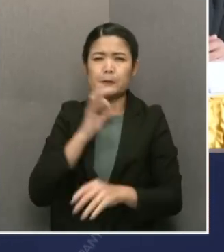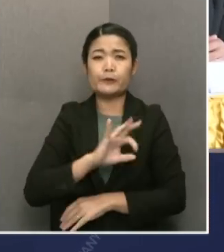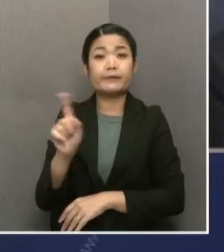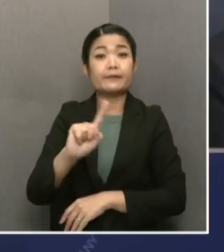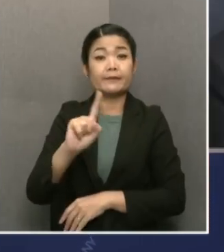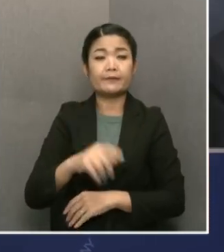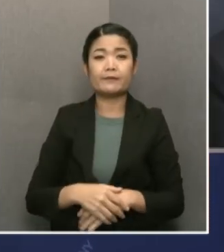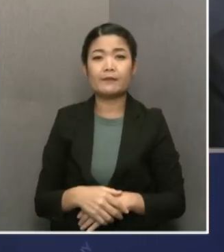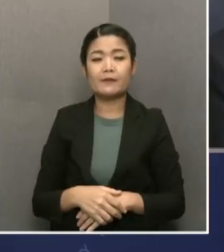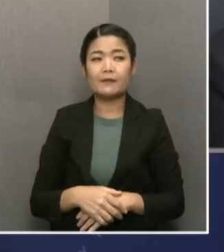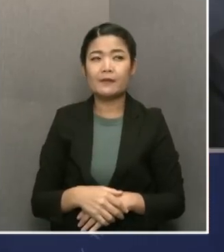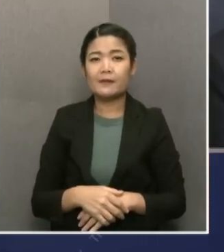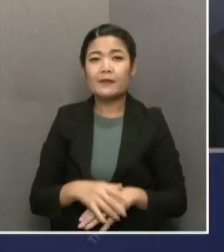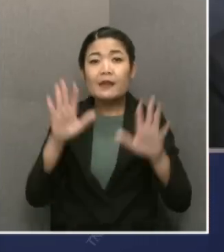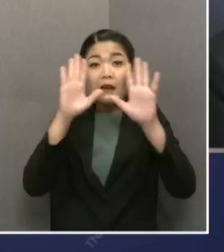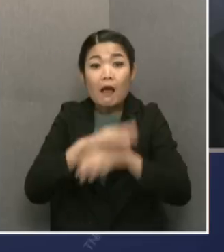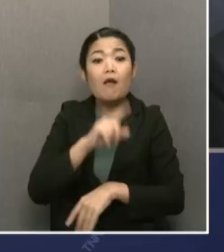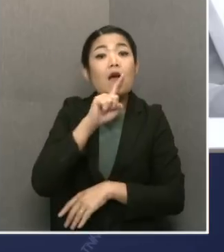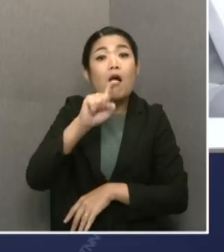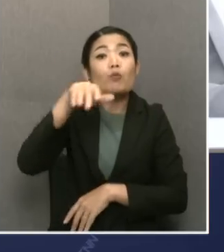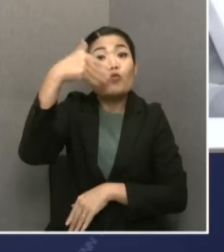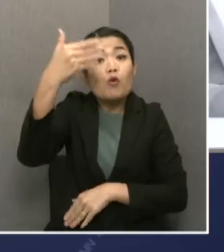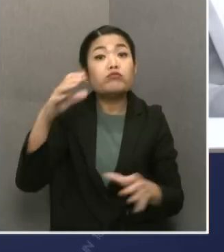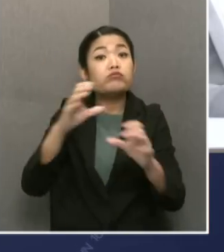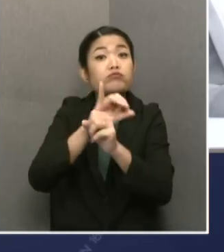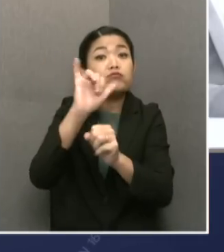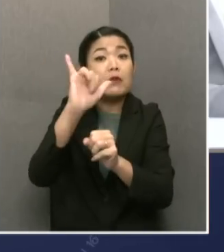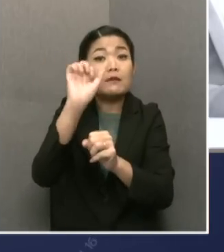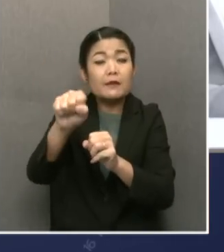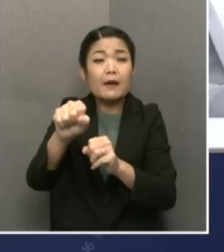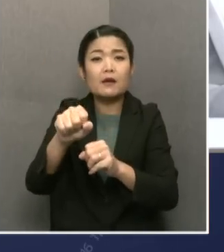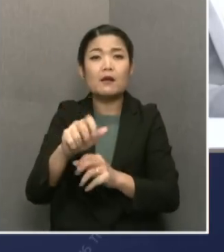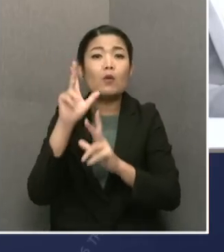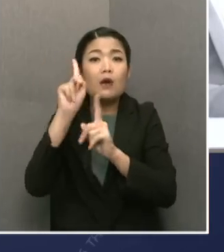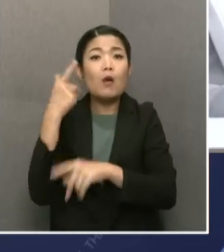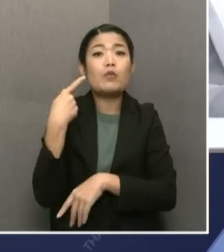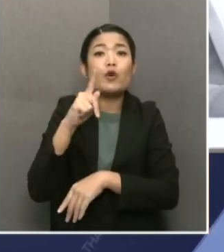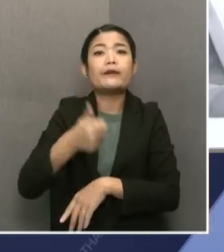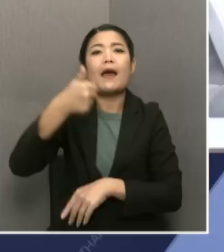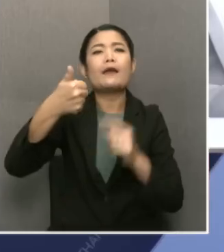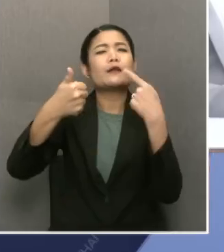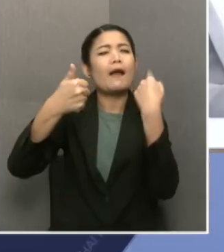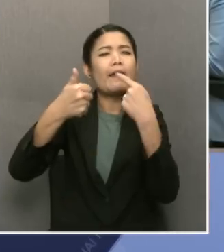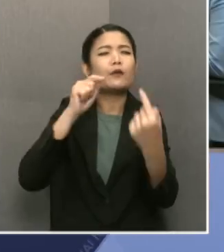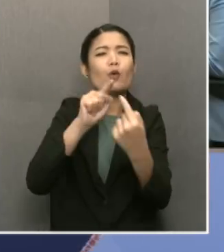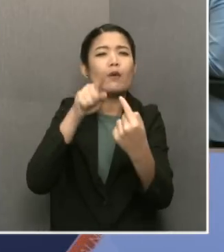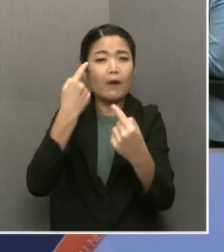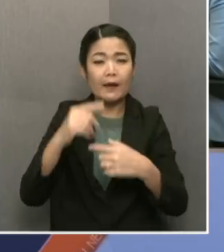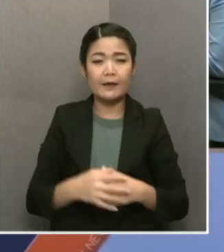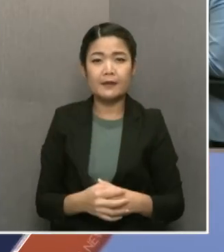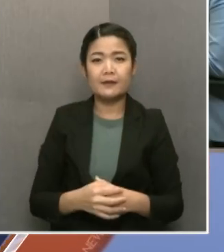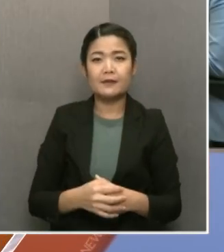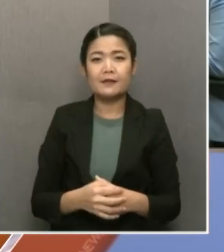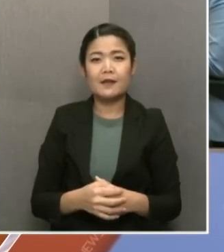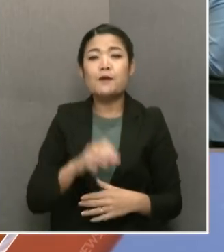โยนถามทางหรือไม่แล้วก็แต่ละครั้งที่กระแสข่าวออกมาใครได้รับประโยชน์ค่ะคือผมมองว่าก็เป็นกระบวนการ